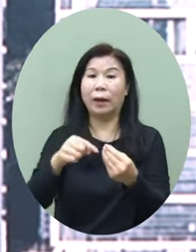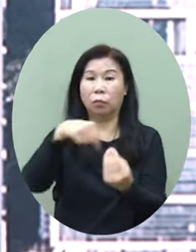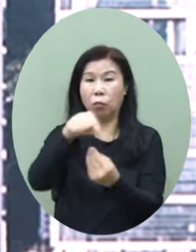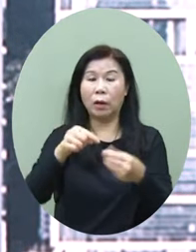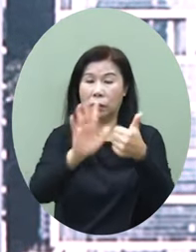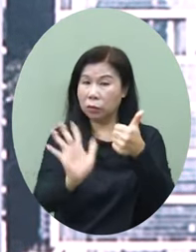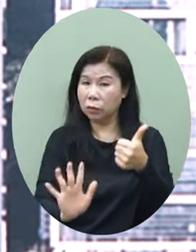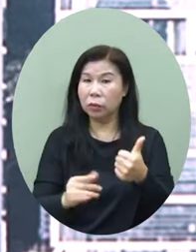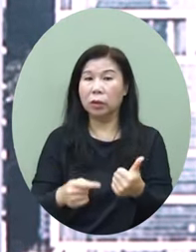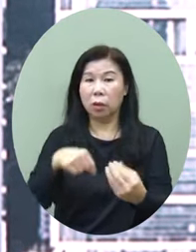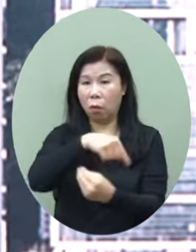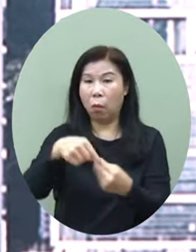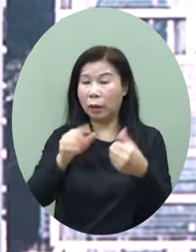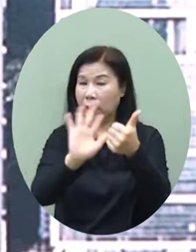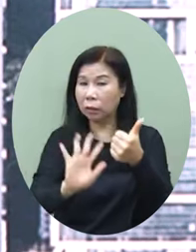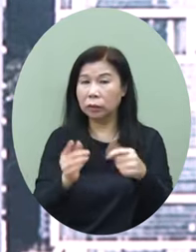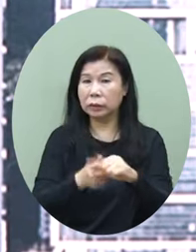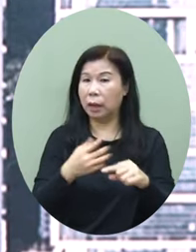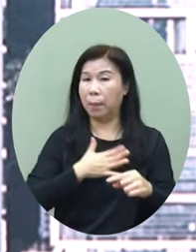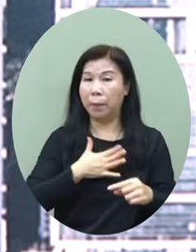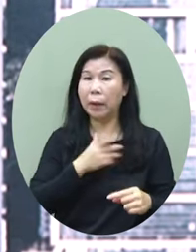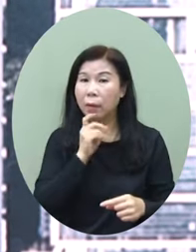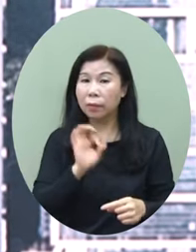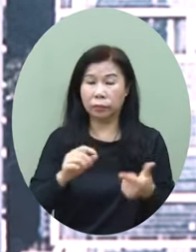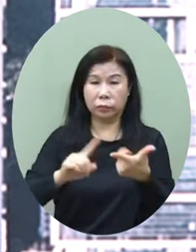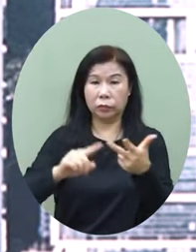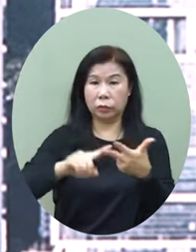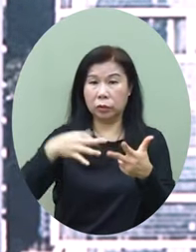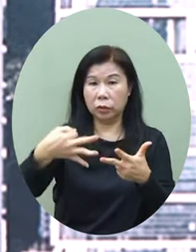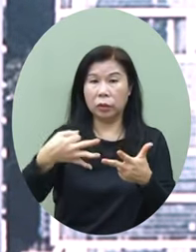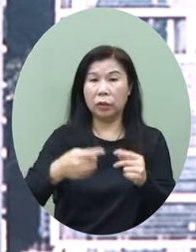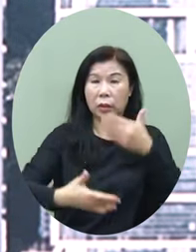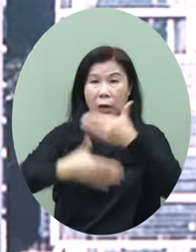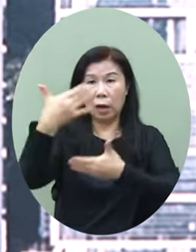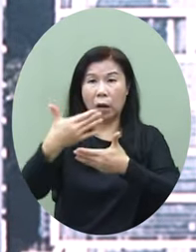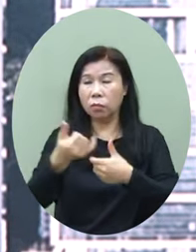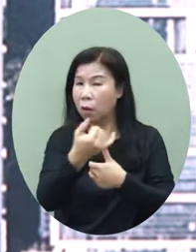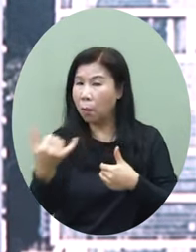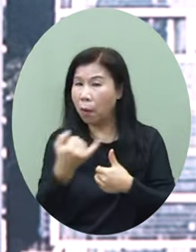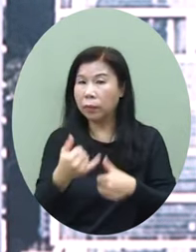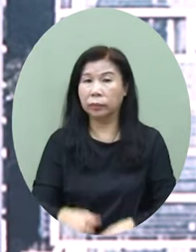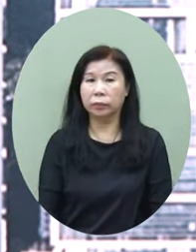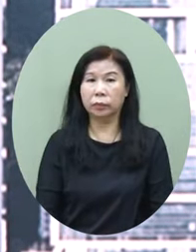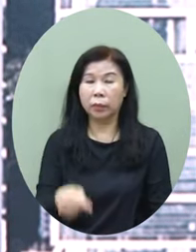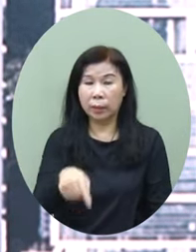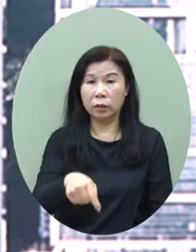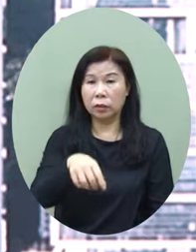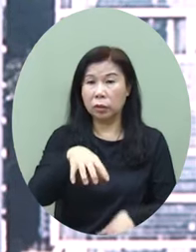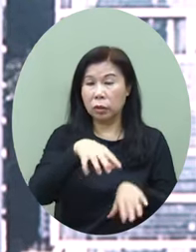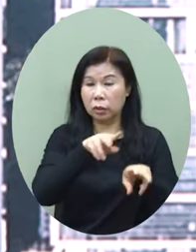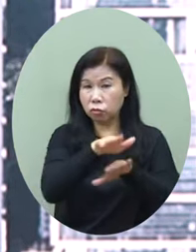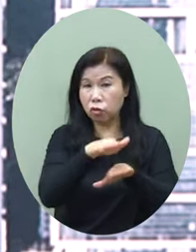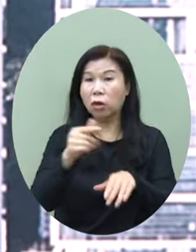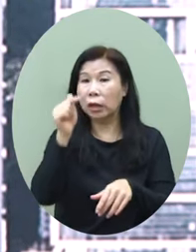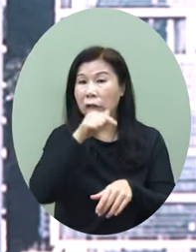有沒有特別的環境因素令到我們擔心第三就是樓宇的質素現在說的這個區域裡面的